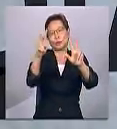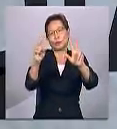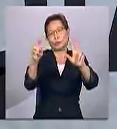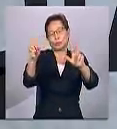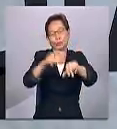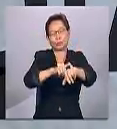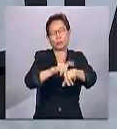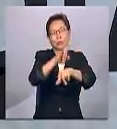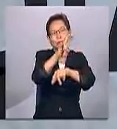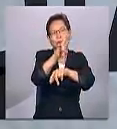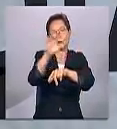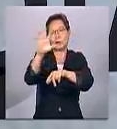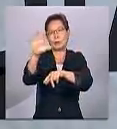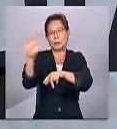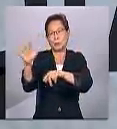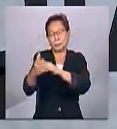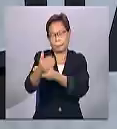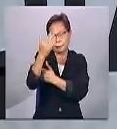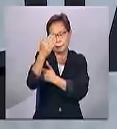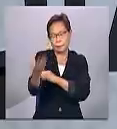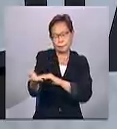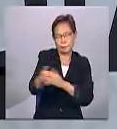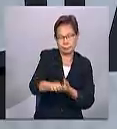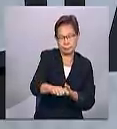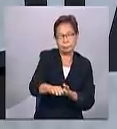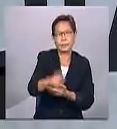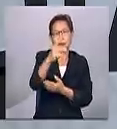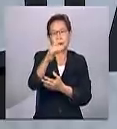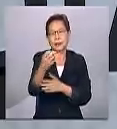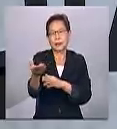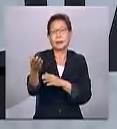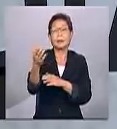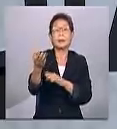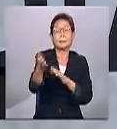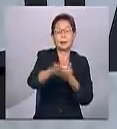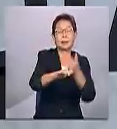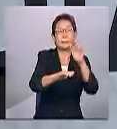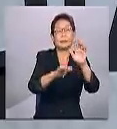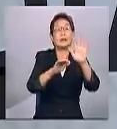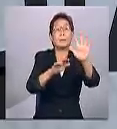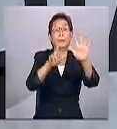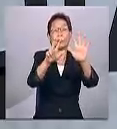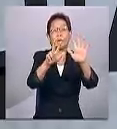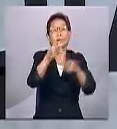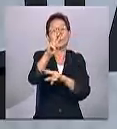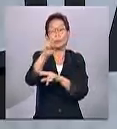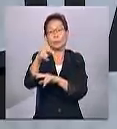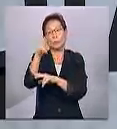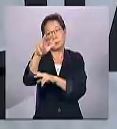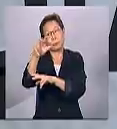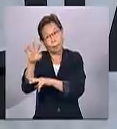jam 7:55 pagi. Kes kematian ke-53, iaitu kes